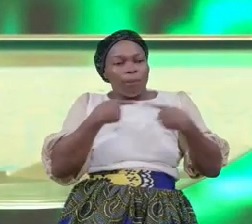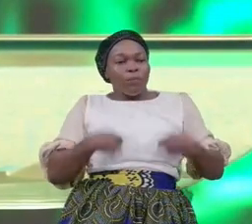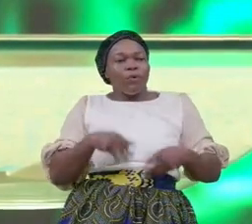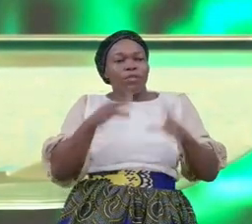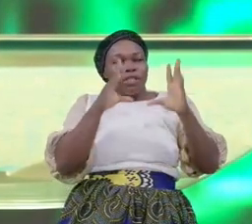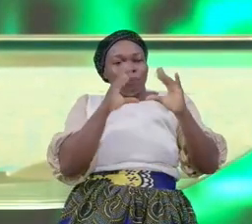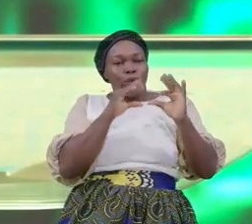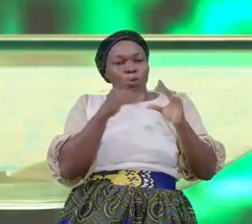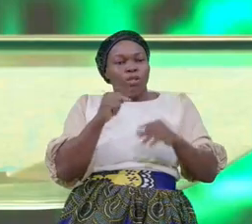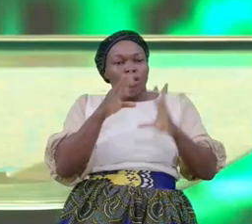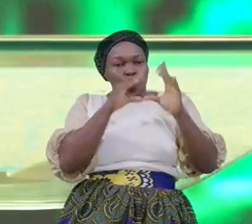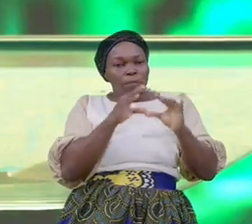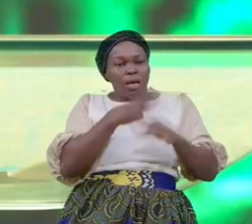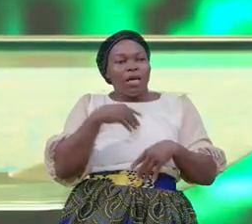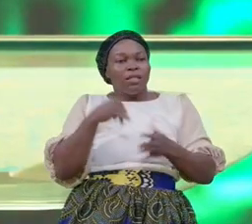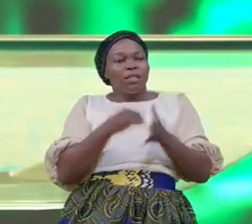sonnèrent des trompettes.